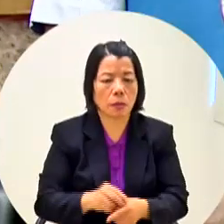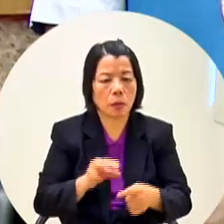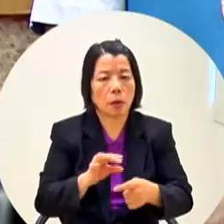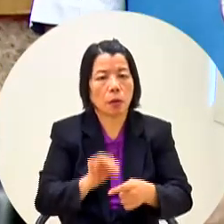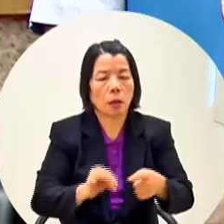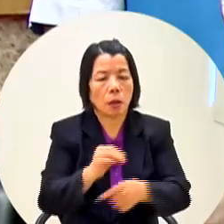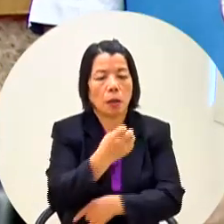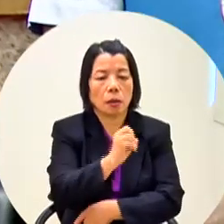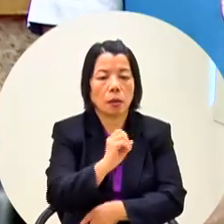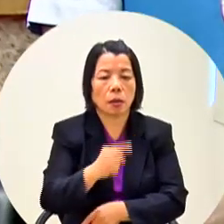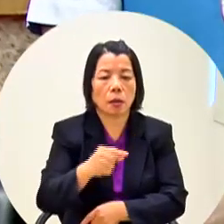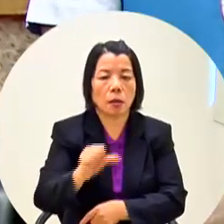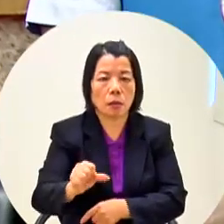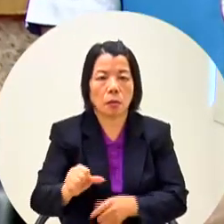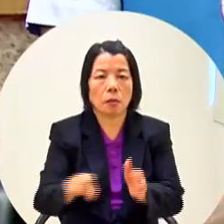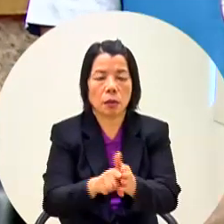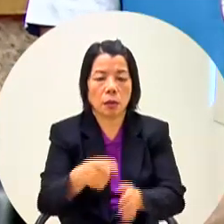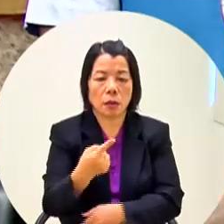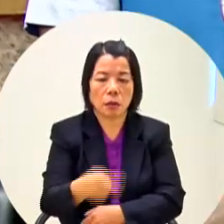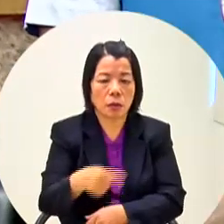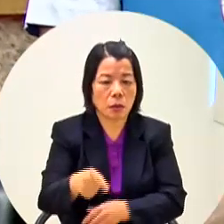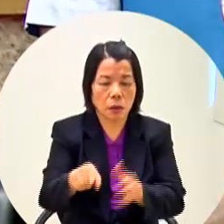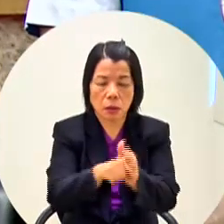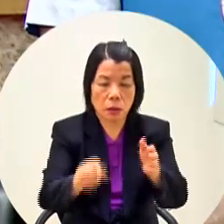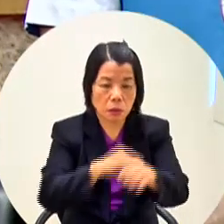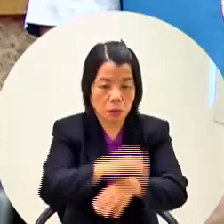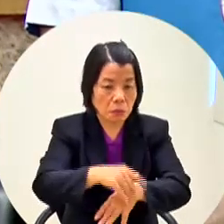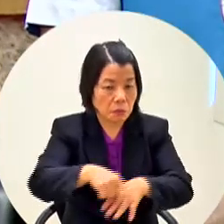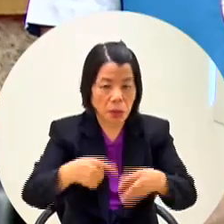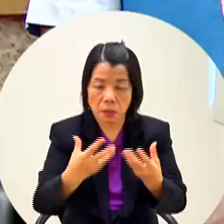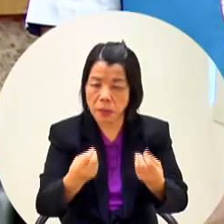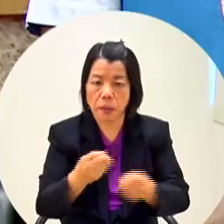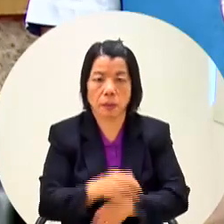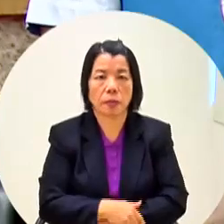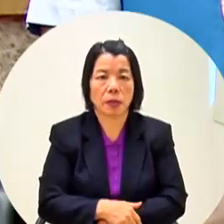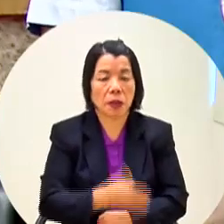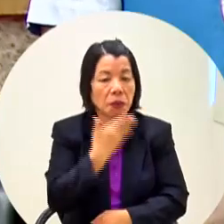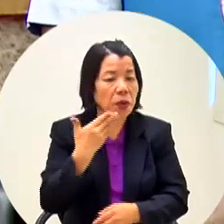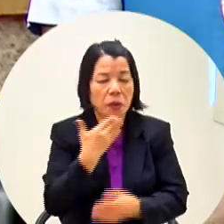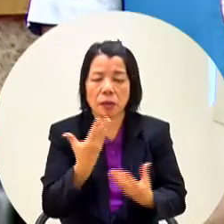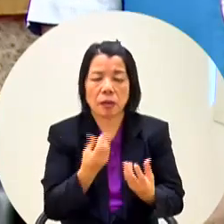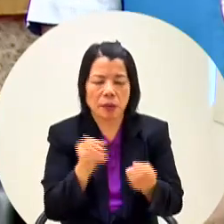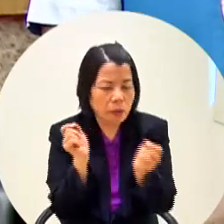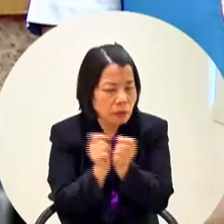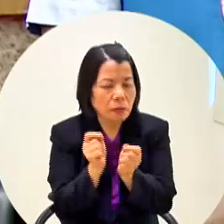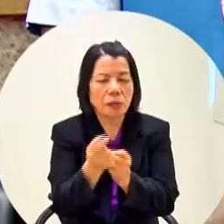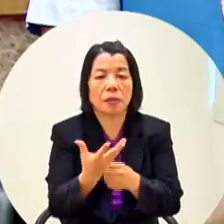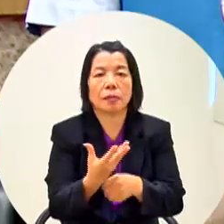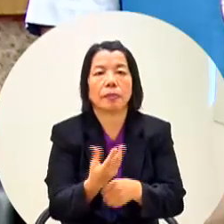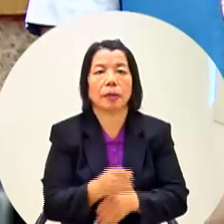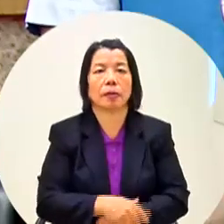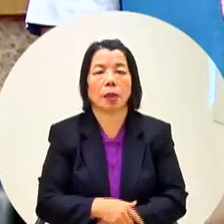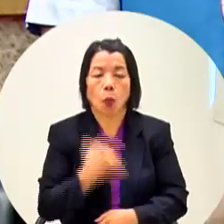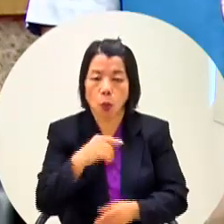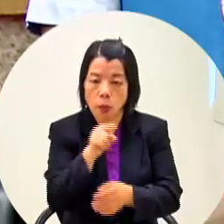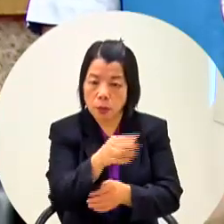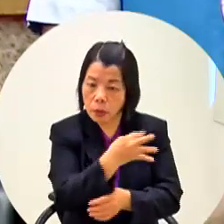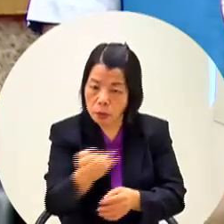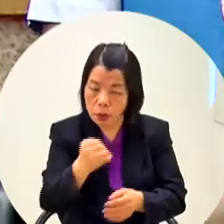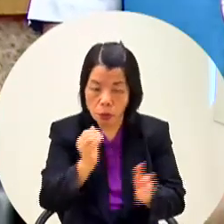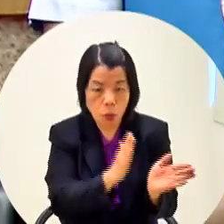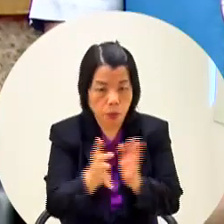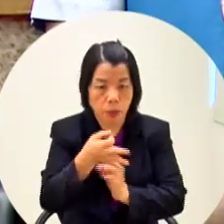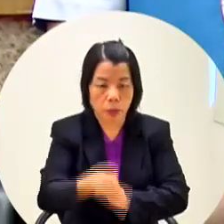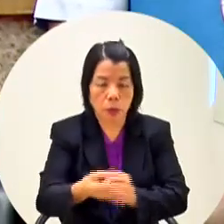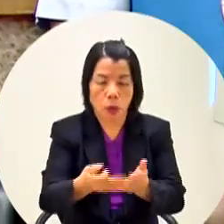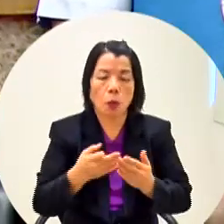几乎是现金是等于没有成本、没有时间成本了、啊，没有利息成本了、啊，接近了、啊，所以我用点数当准备金。我发点